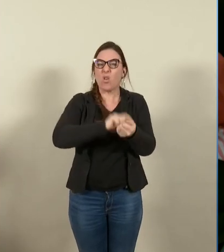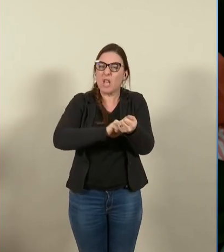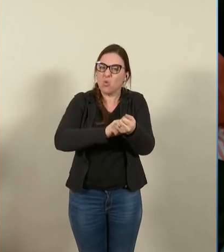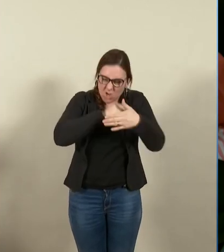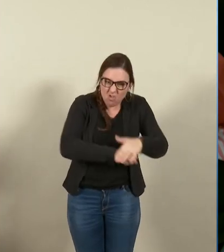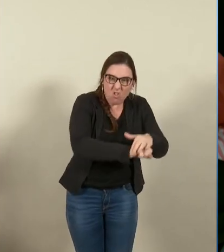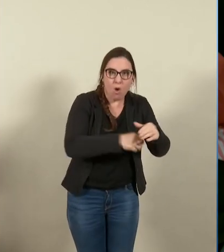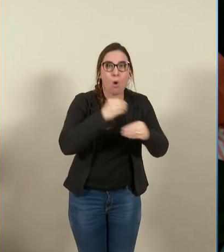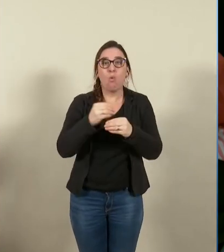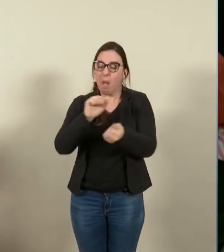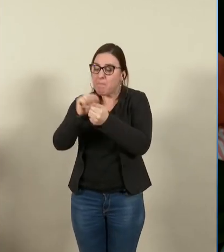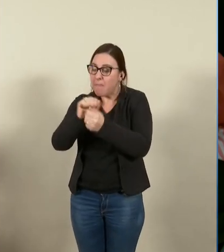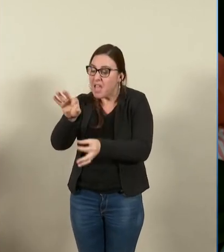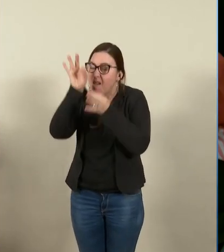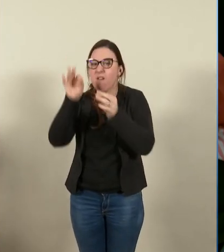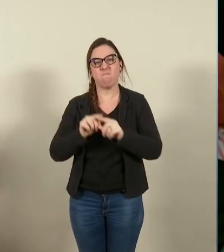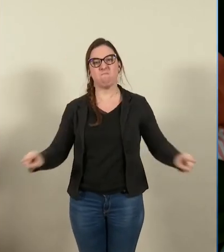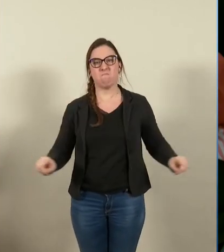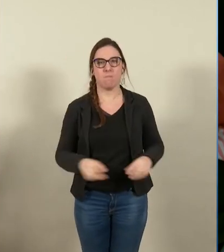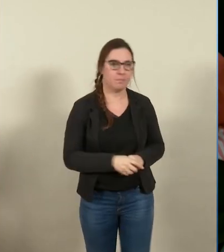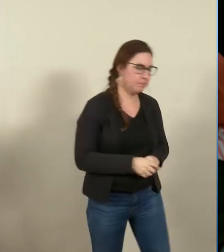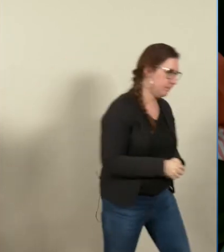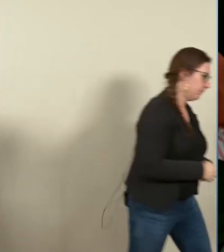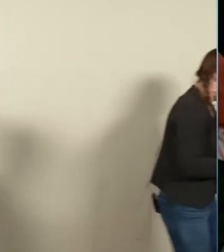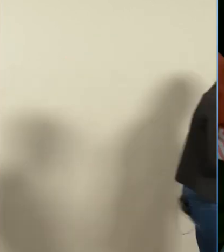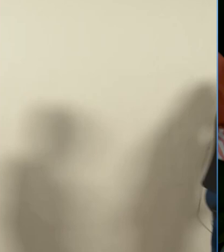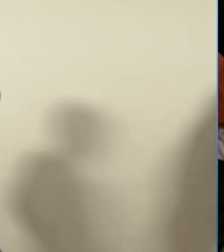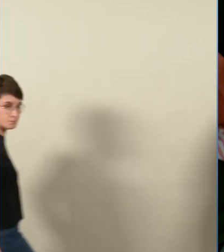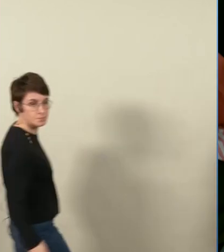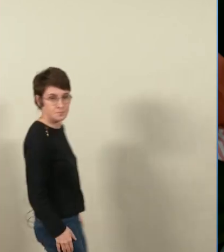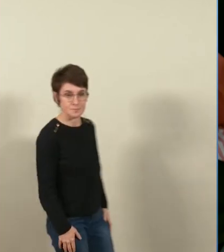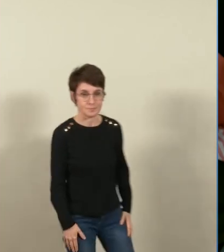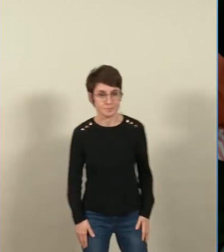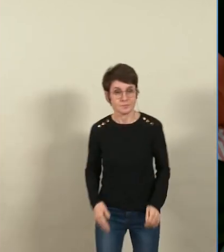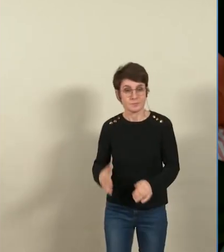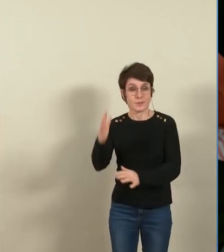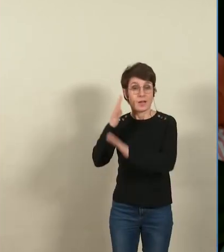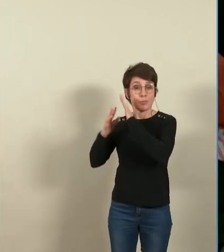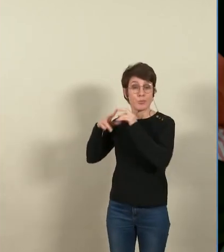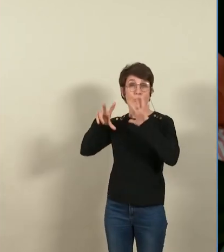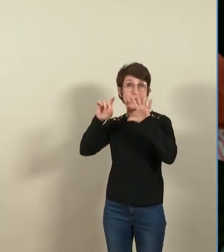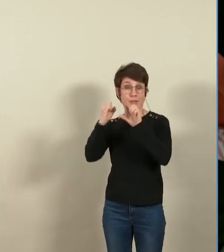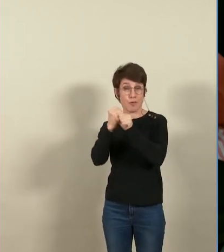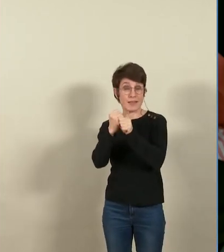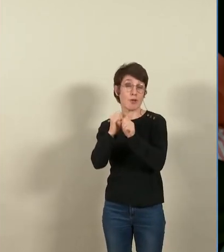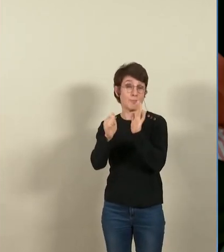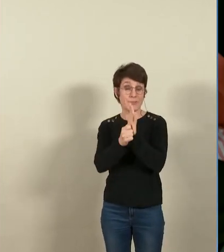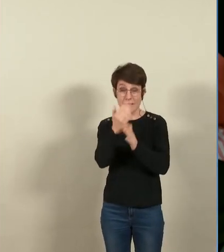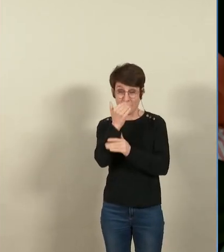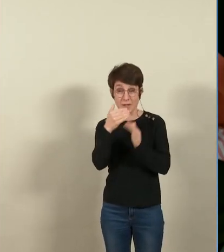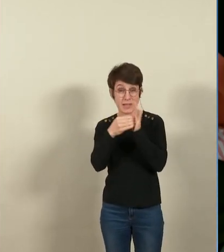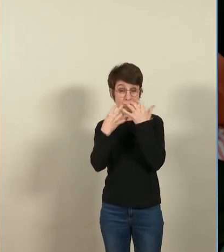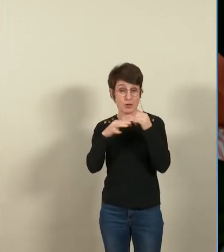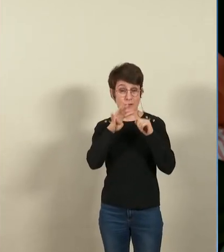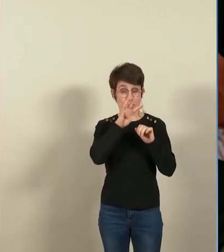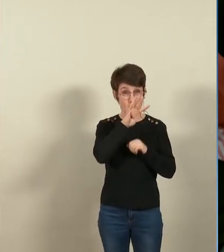et français de papier il y a presque 80 ans jour pour jour en février 1944 missac